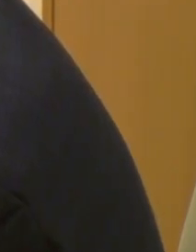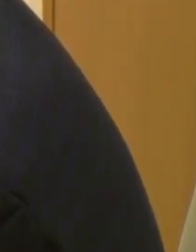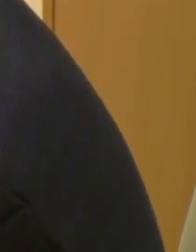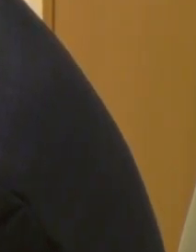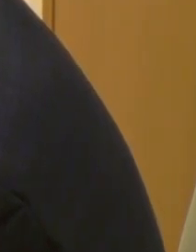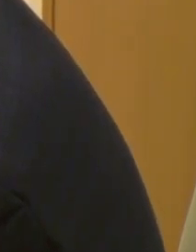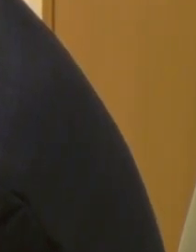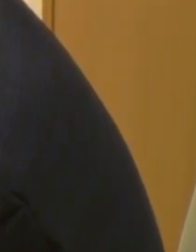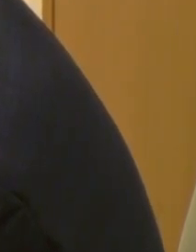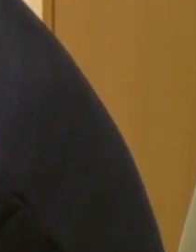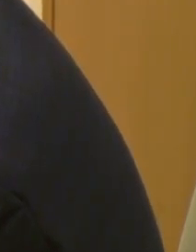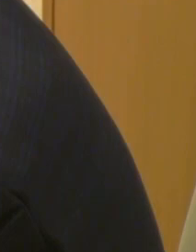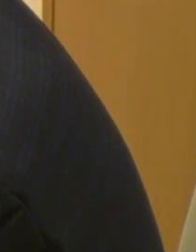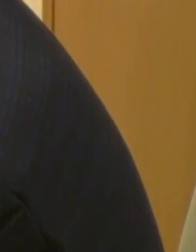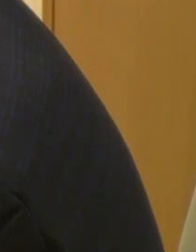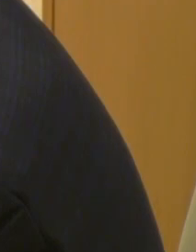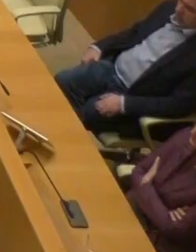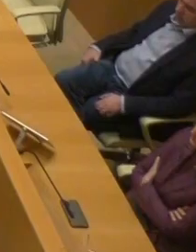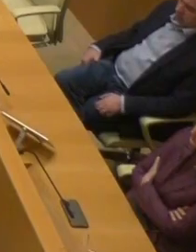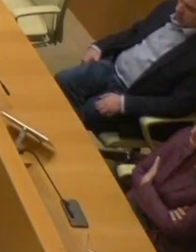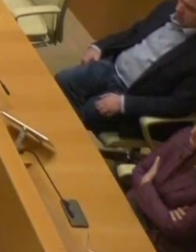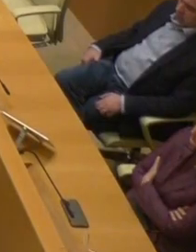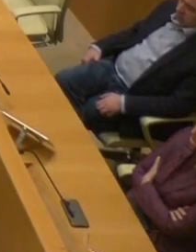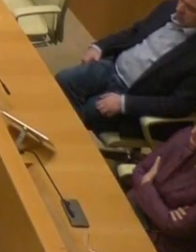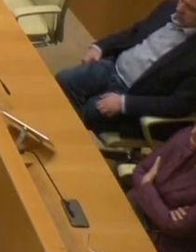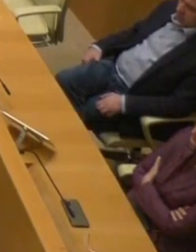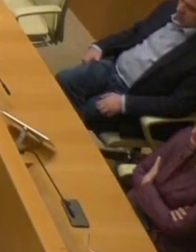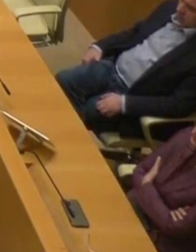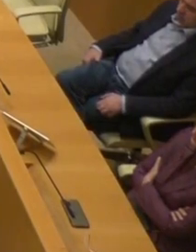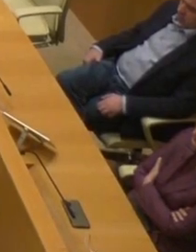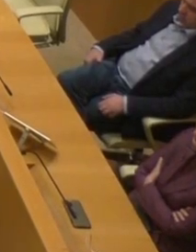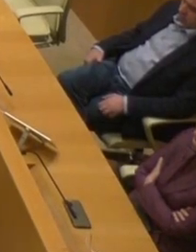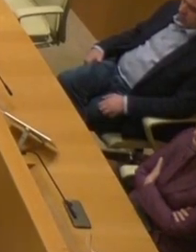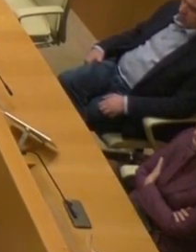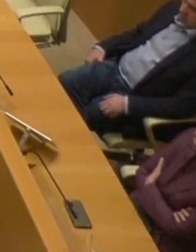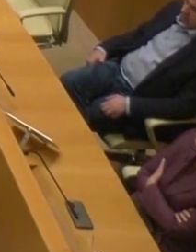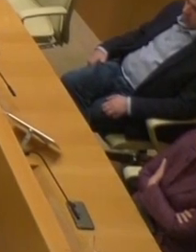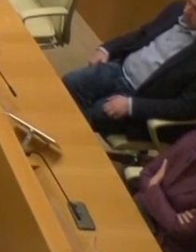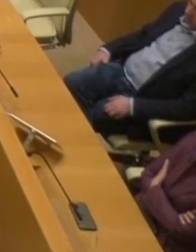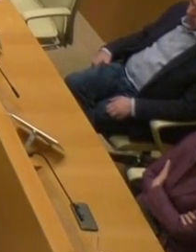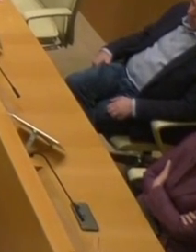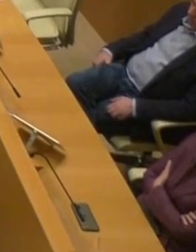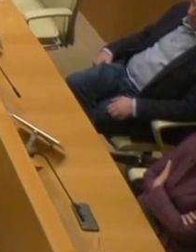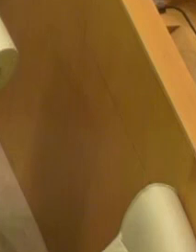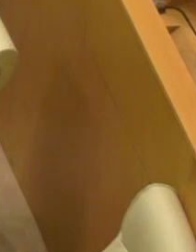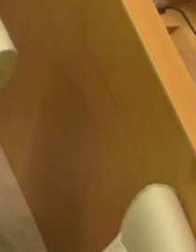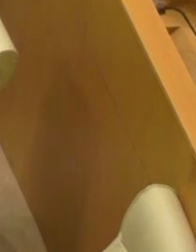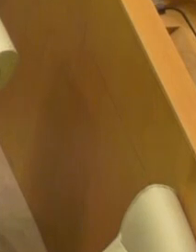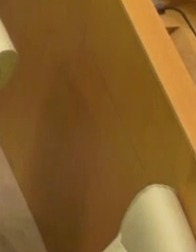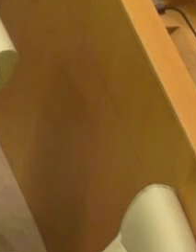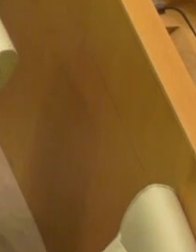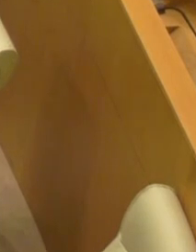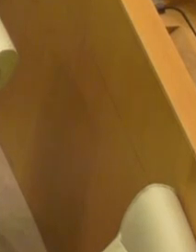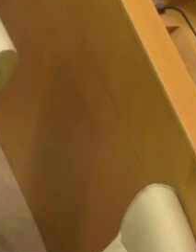შუალედური ანგარიში შეახსენეს, რომლითაც საქართველოს 12-დან მხოლოდ 3 რეკომენდაცია აქვს შესრულებული. ოპონენტების თქმით, ქართული